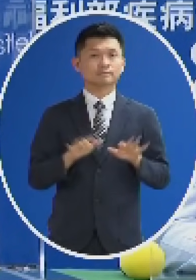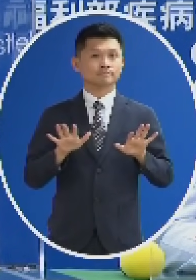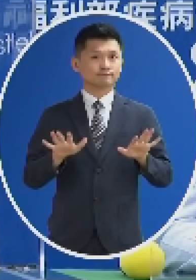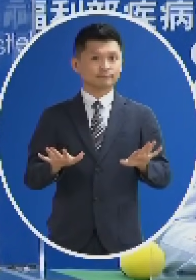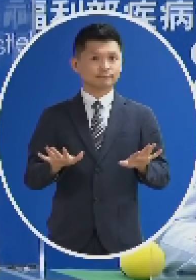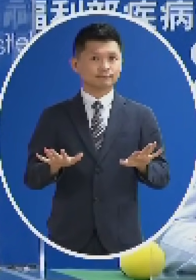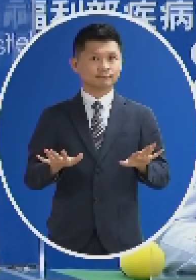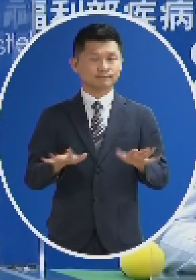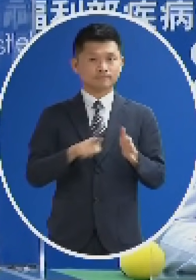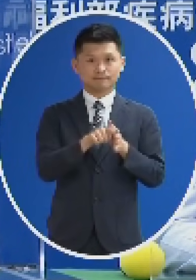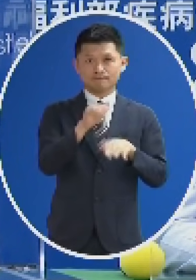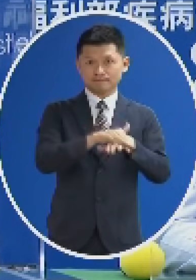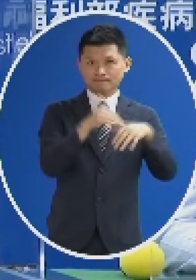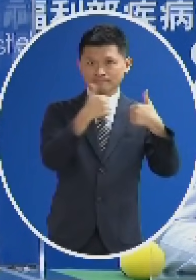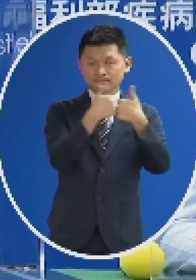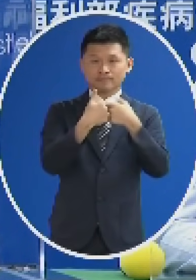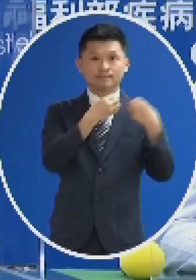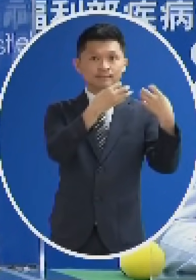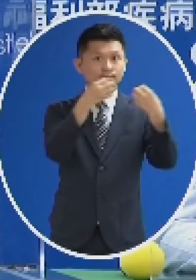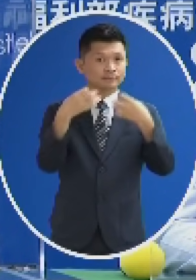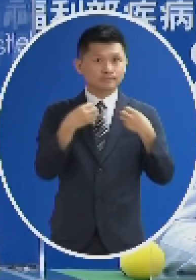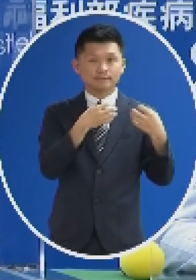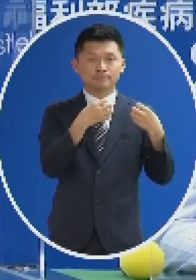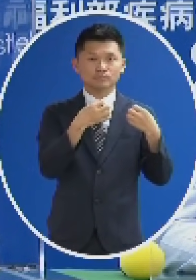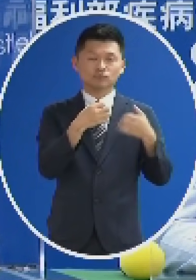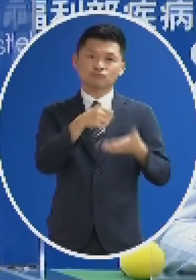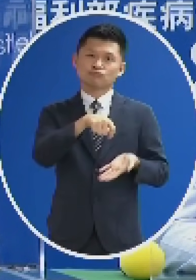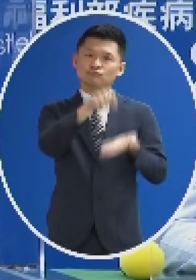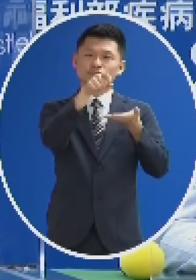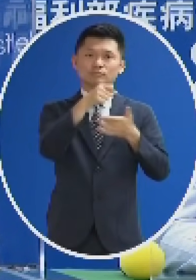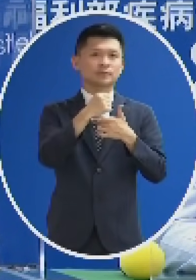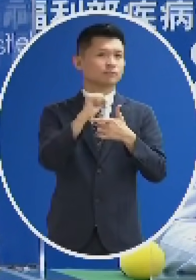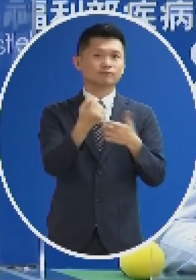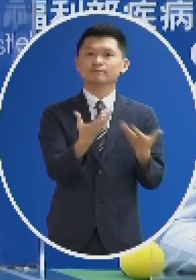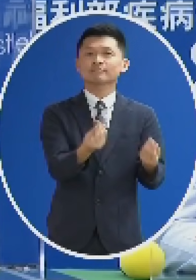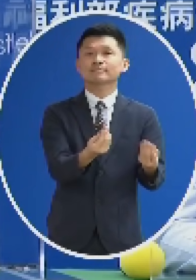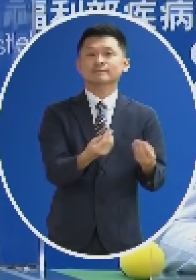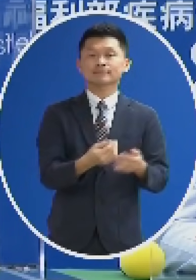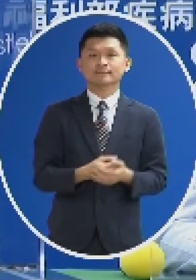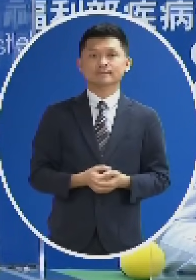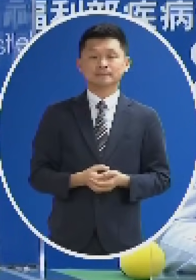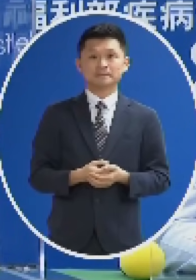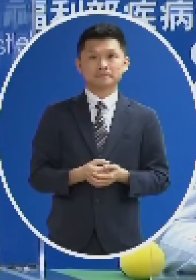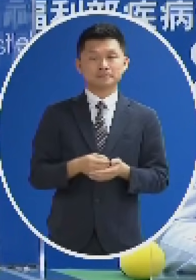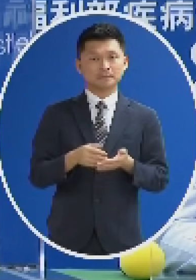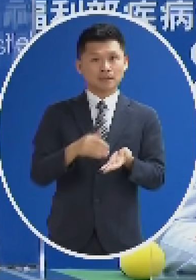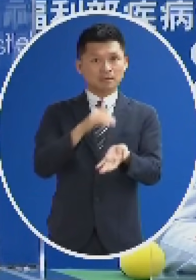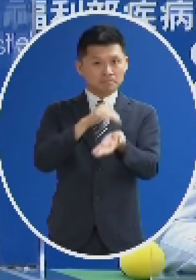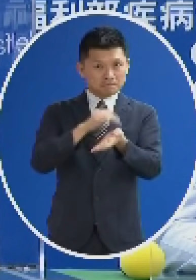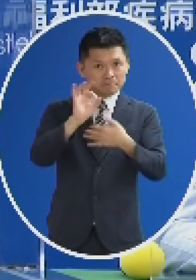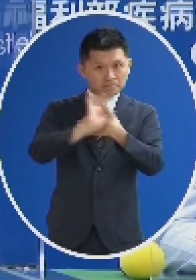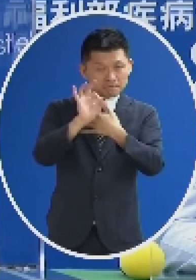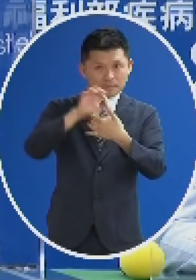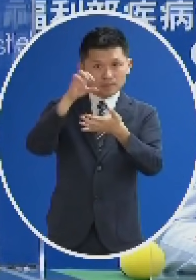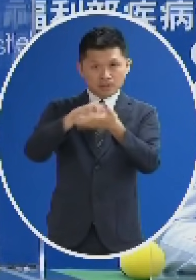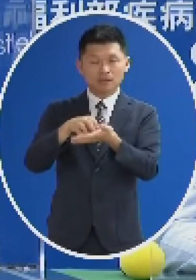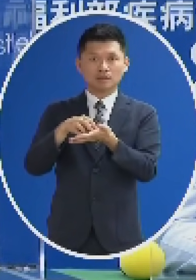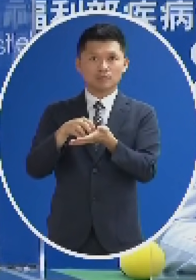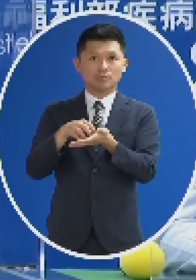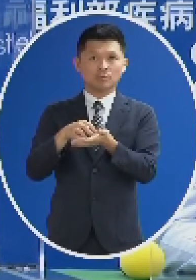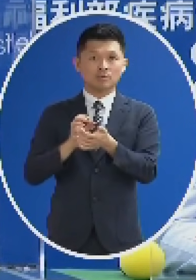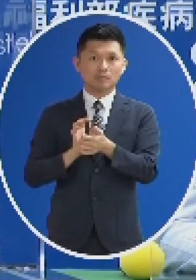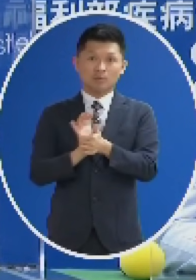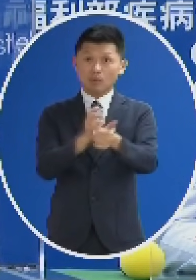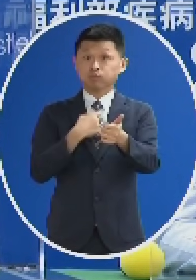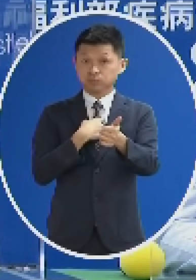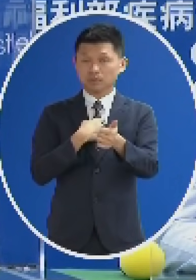的专家会议里面，并没有说这样的建议哈。目前还是要看更多的证据哈。那现在大家都有看到一些